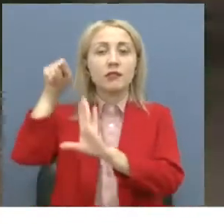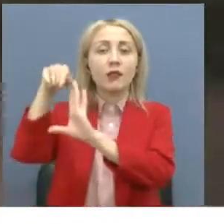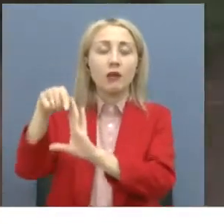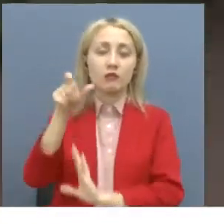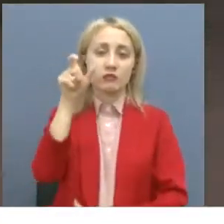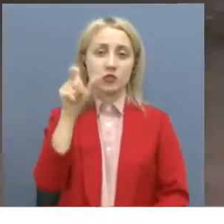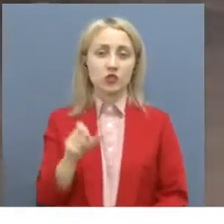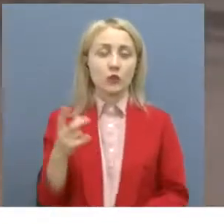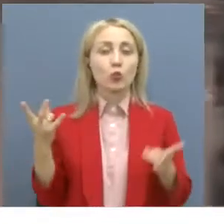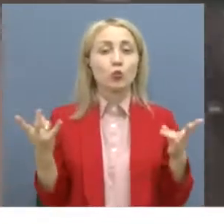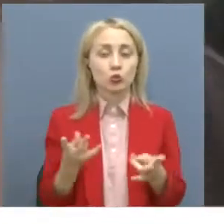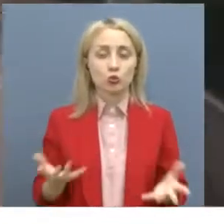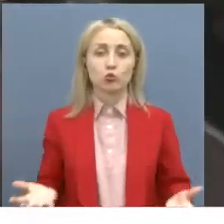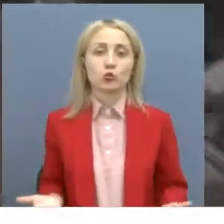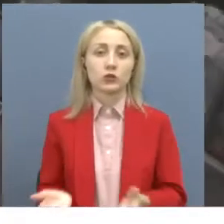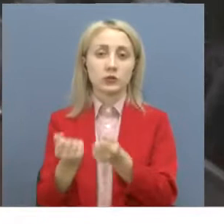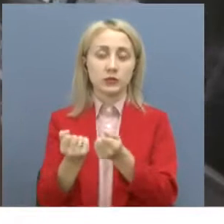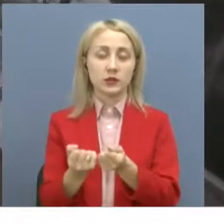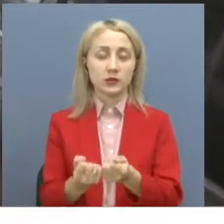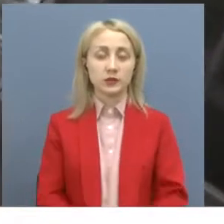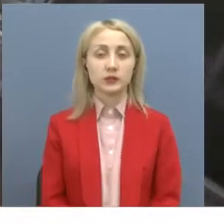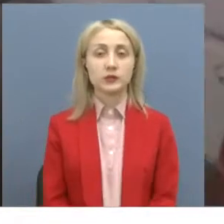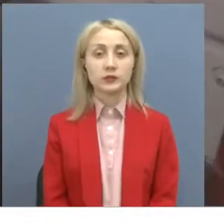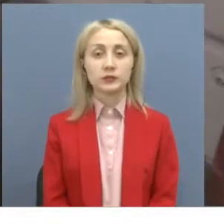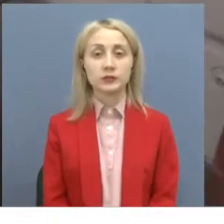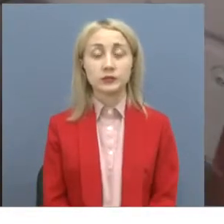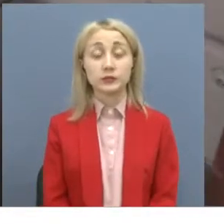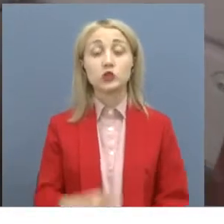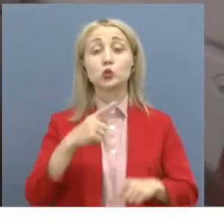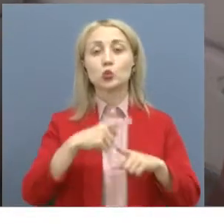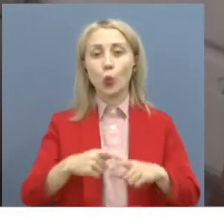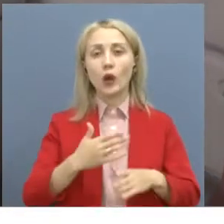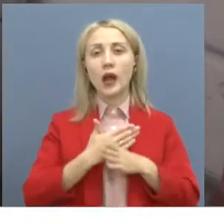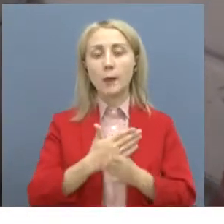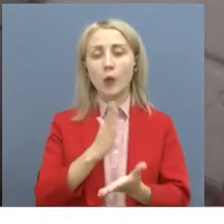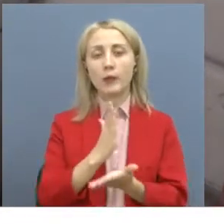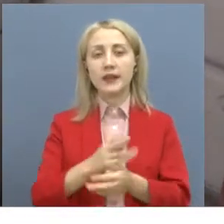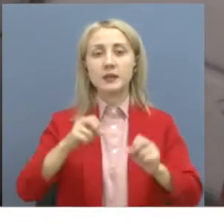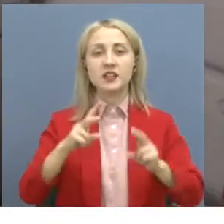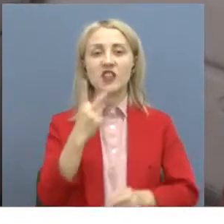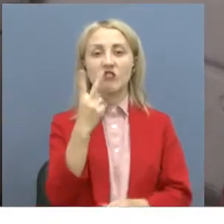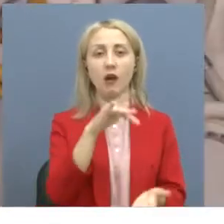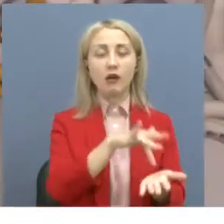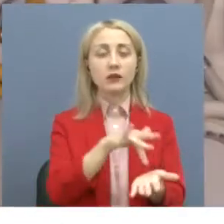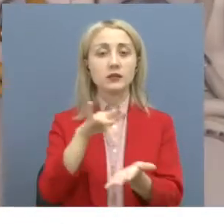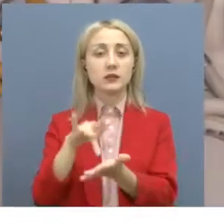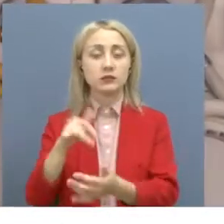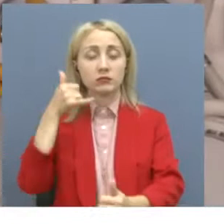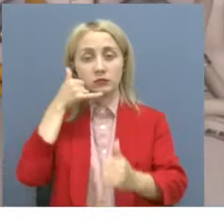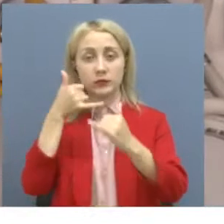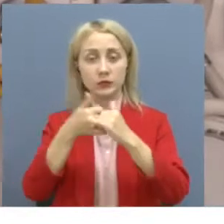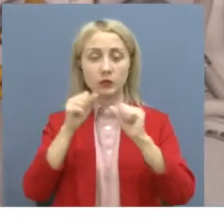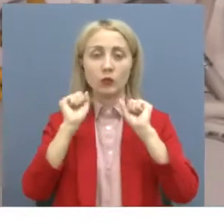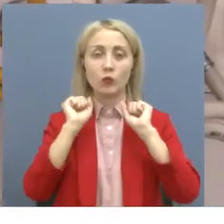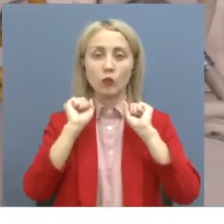көрсетушілерге төленетін үстемақы да сондай көп емес. Соған қарамастан күні-түні тынымсыз еңбек етуде. Телефонның ар жағындағы әр шақырту бір